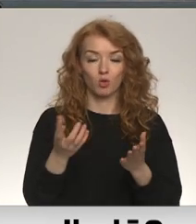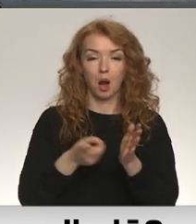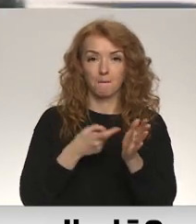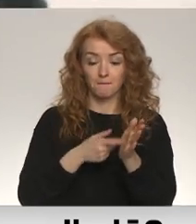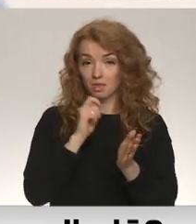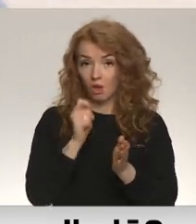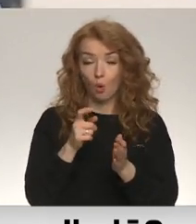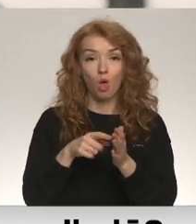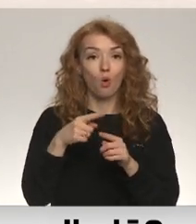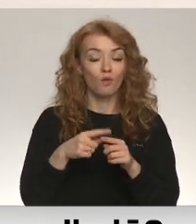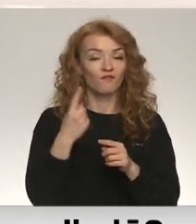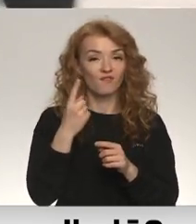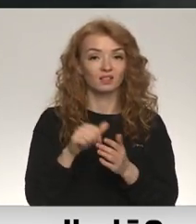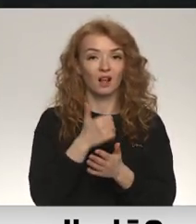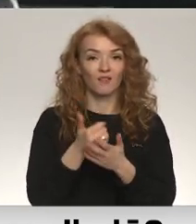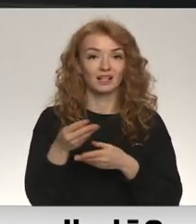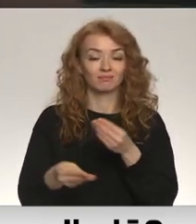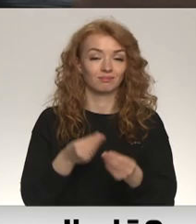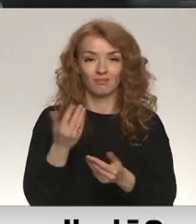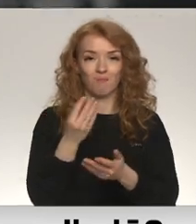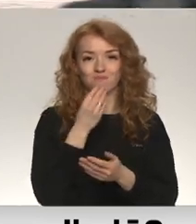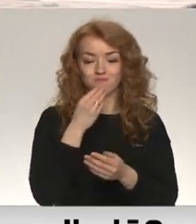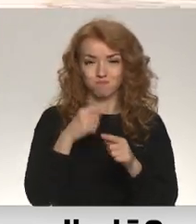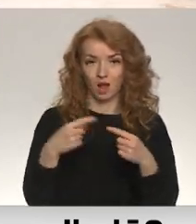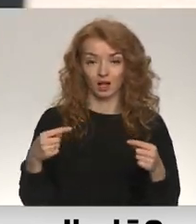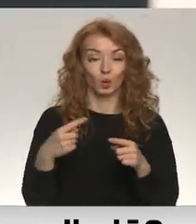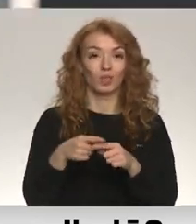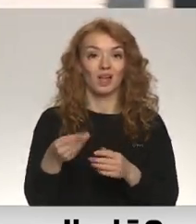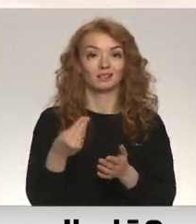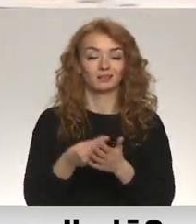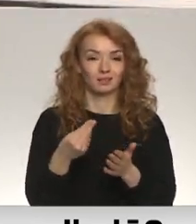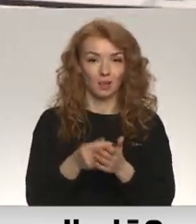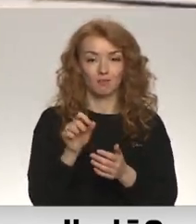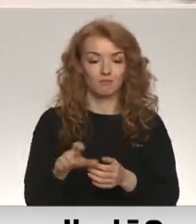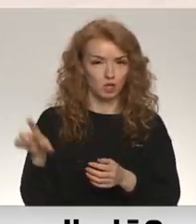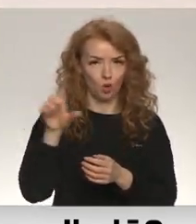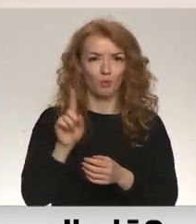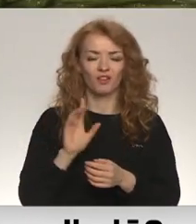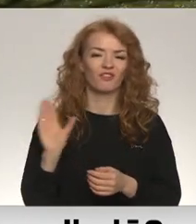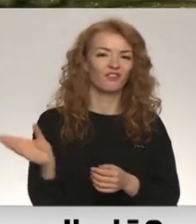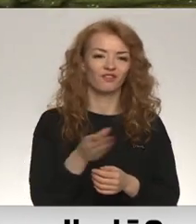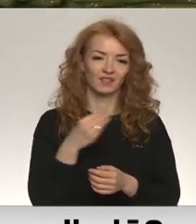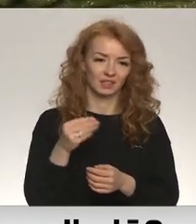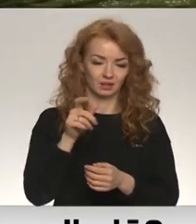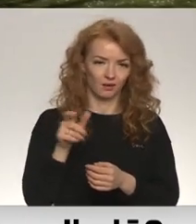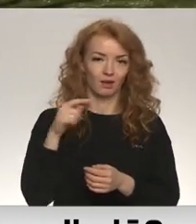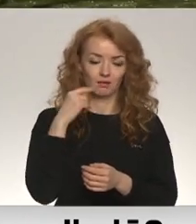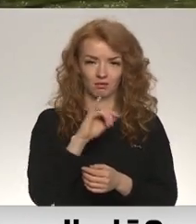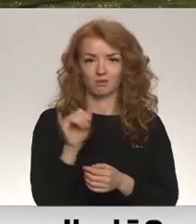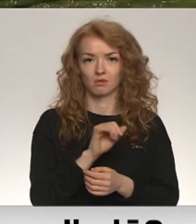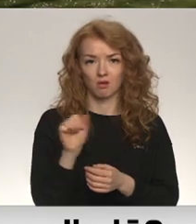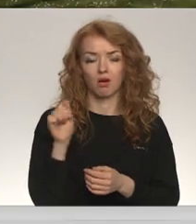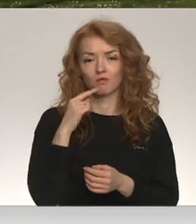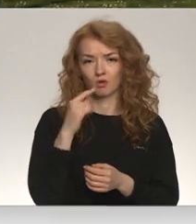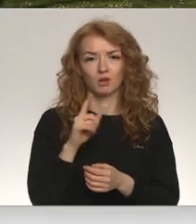aptaujā. Viens no galvenajiem ikmēneša izdevumiem ir pārtika, un arī tās cenas pieaugumu novērojuši tie visi šodien uzrunātie. Viennozīmīgi